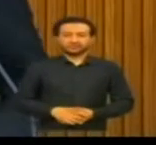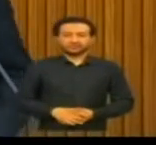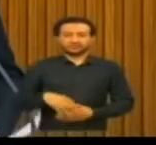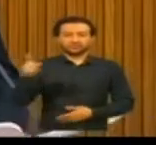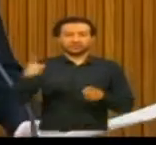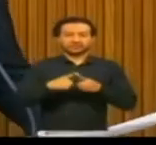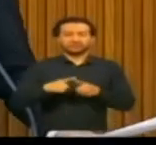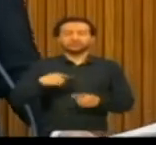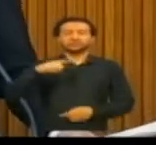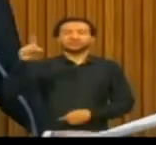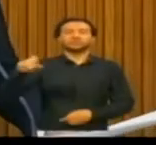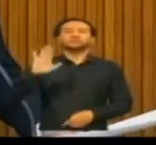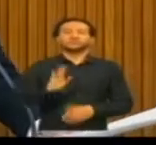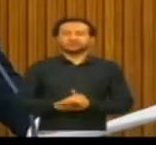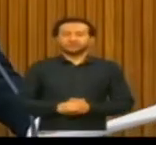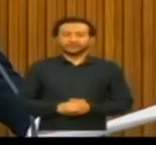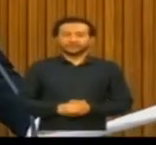hesabını sormayacak mıyız artık?